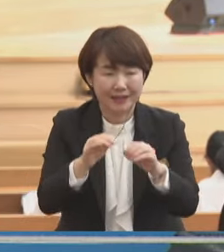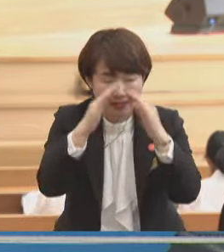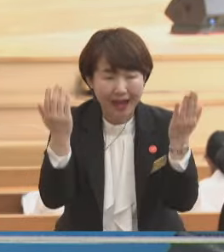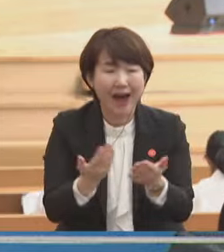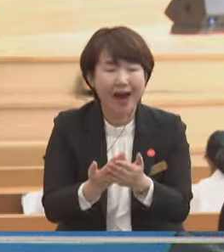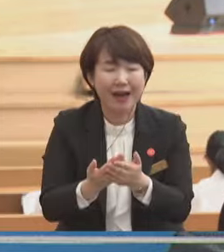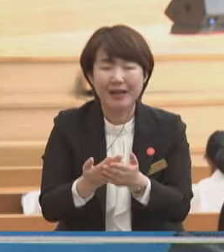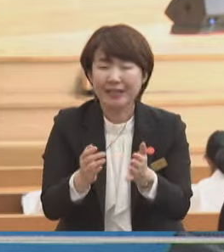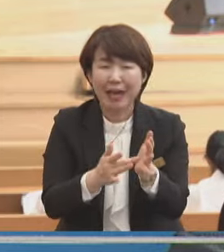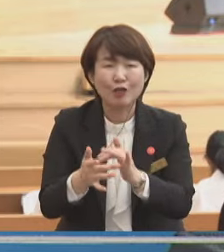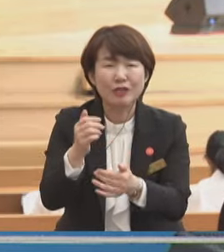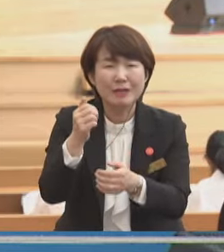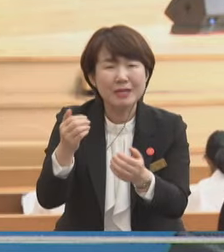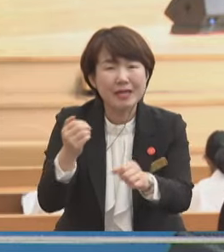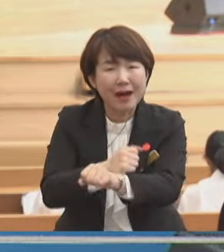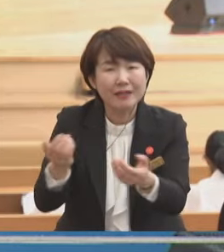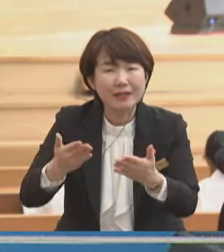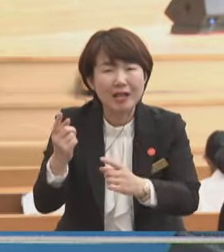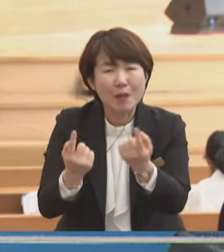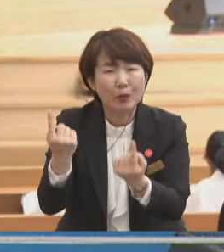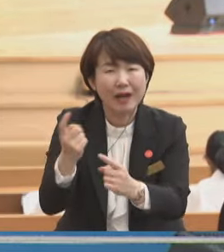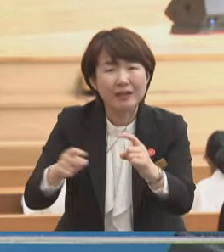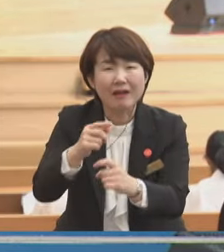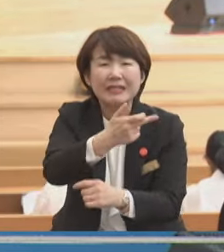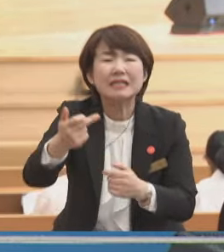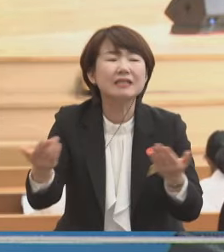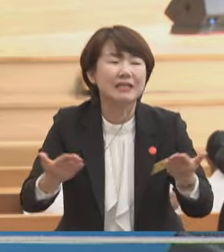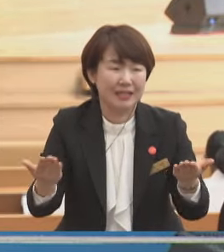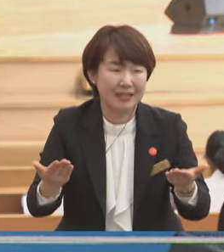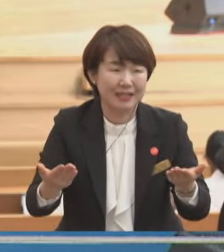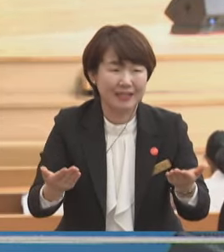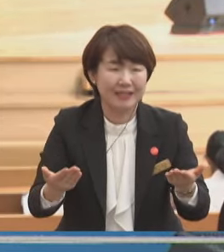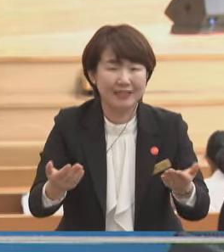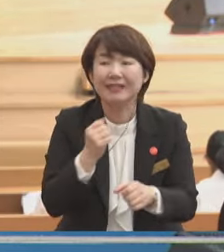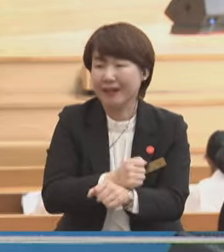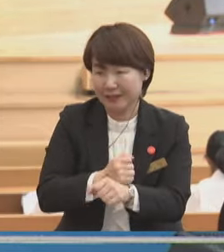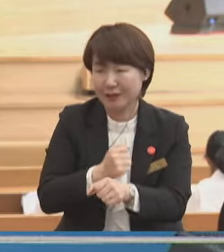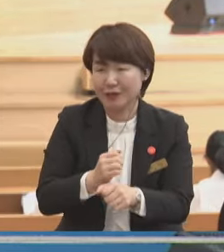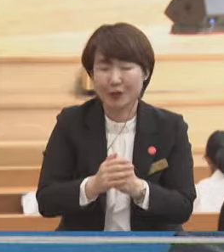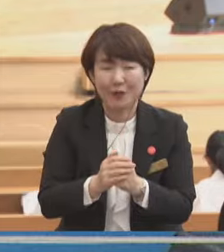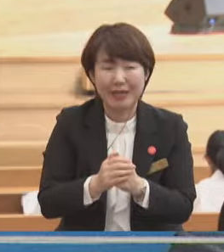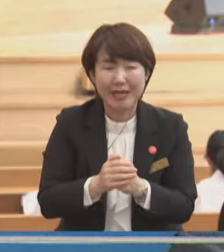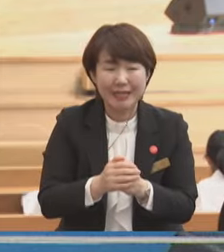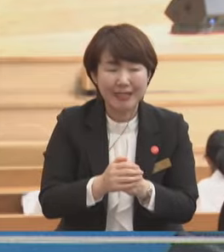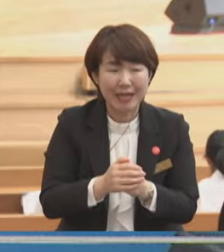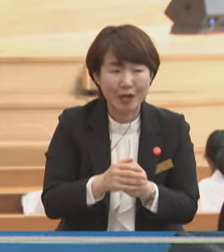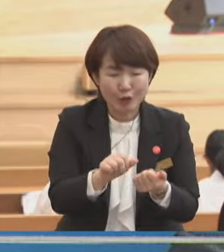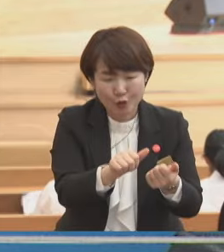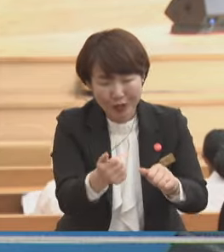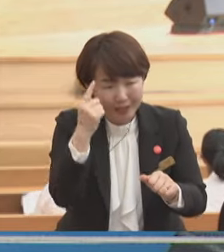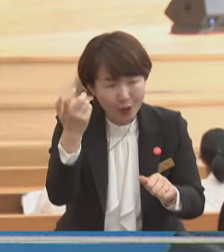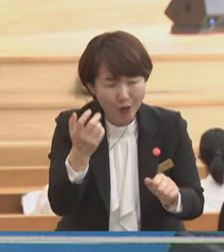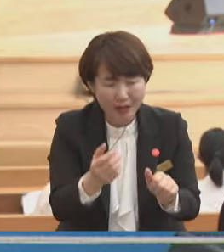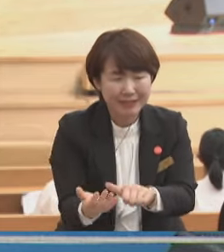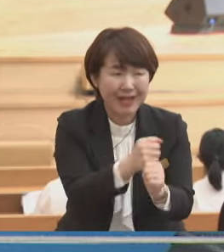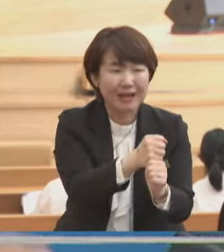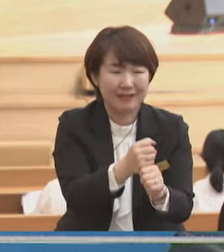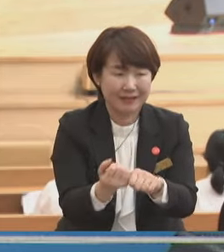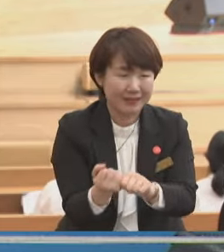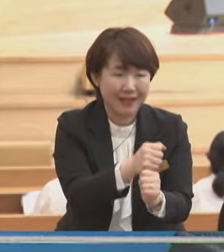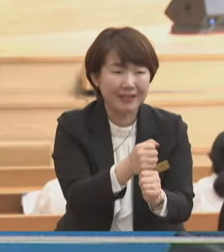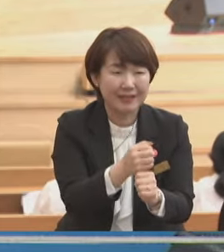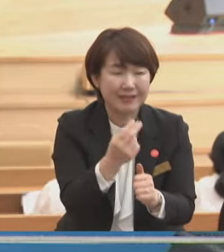것이다 주님이 하셨던 일보다 복음으로 말하면 생명 살리는 일로 말하면 더 위한 일